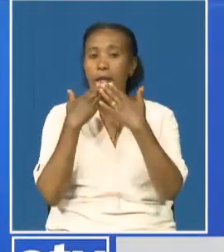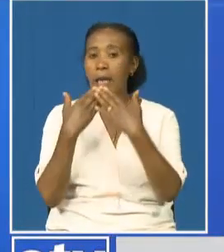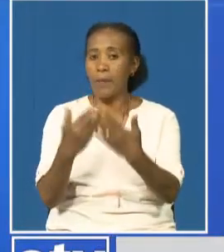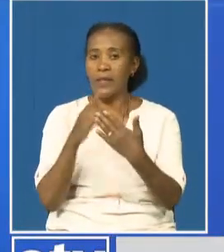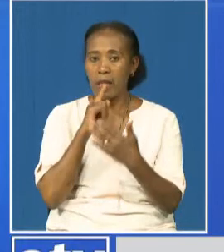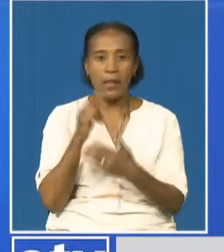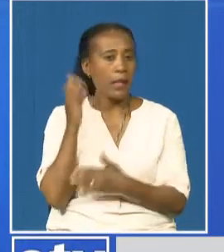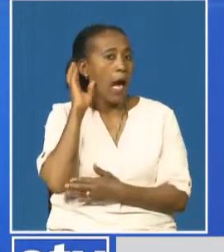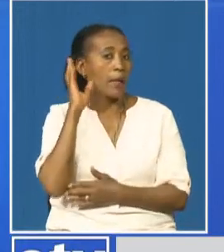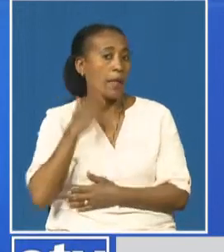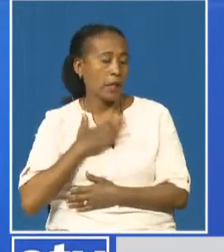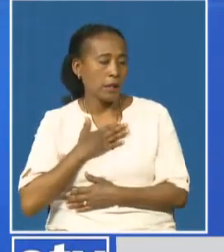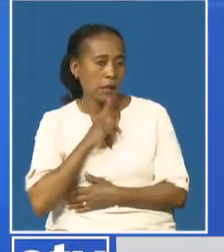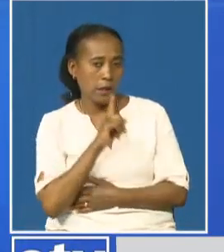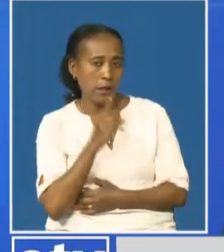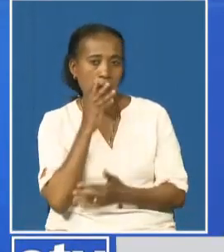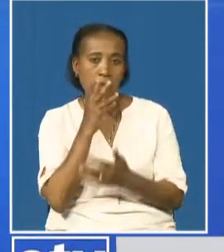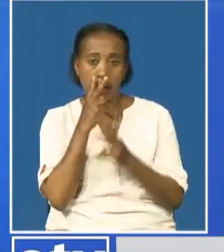እናመሰግናለን አድማጫችንን